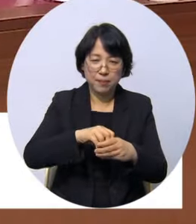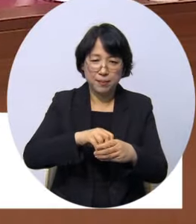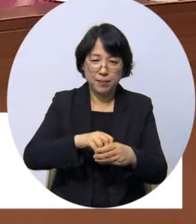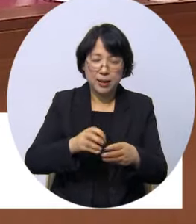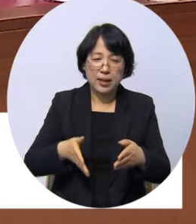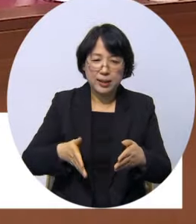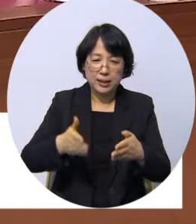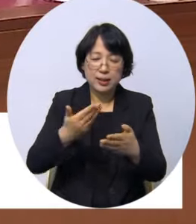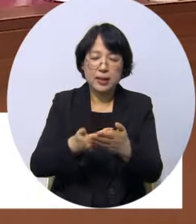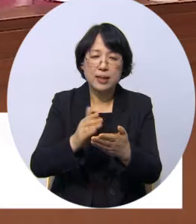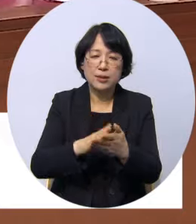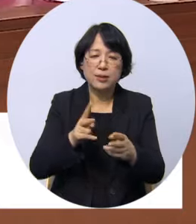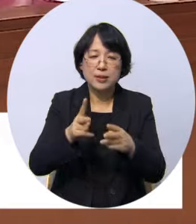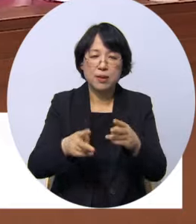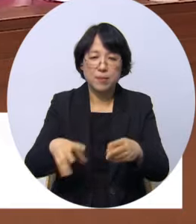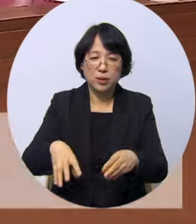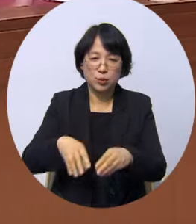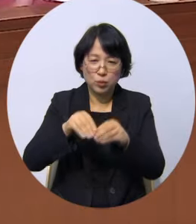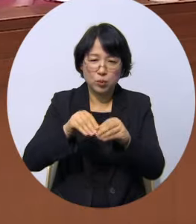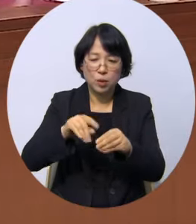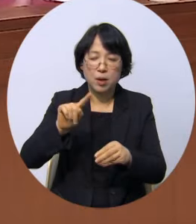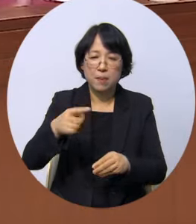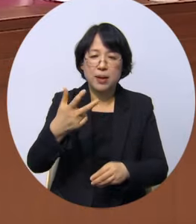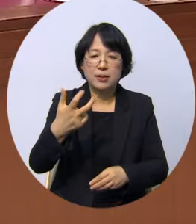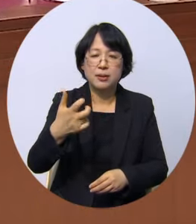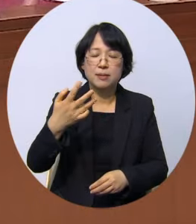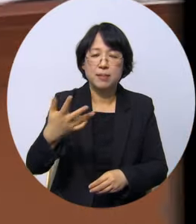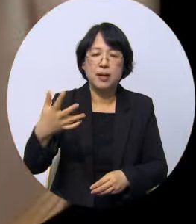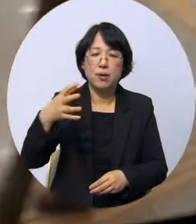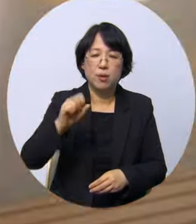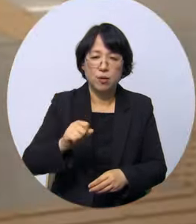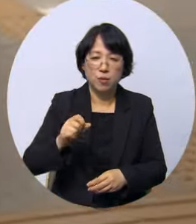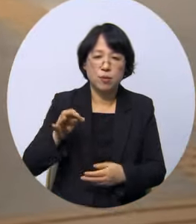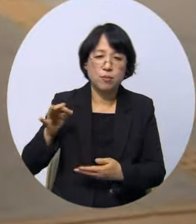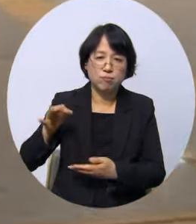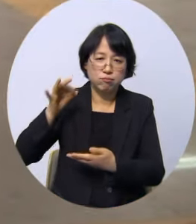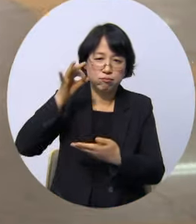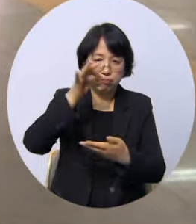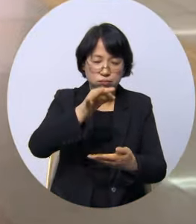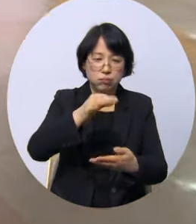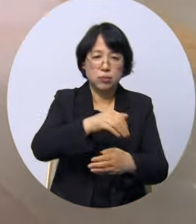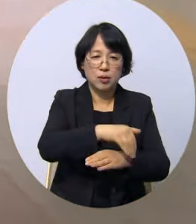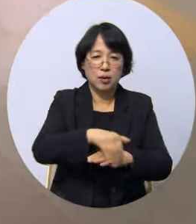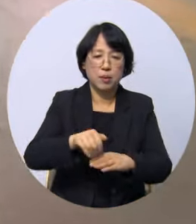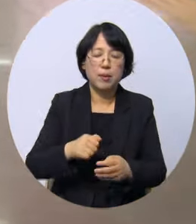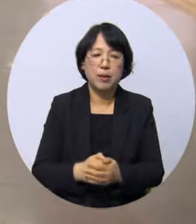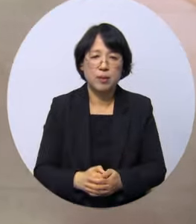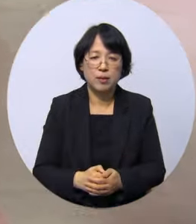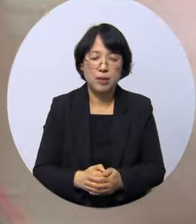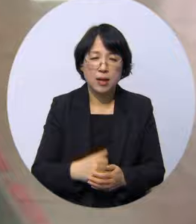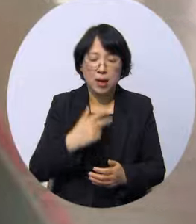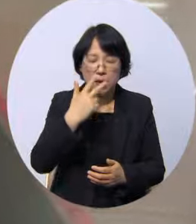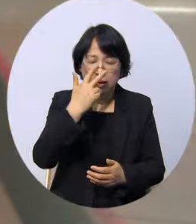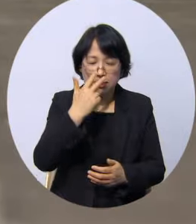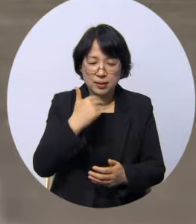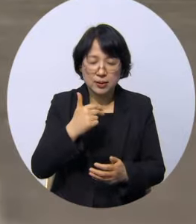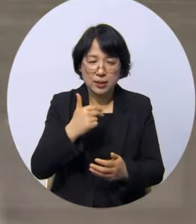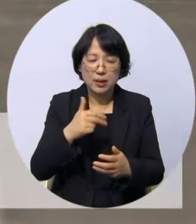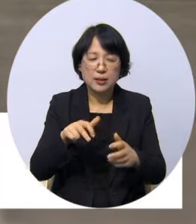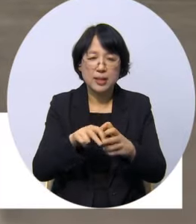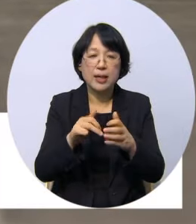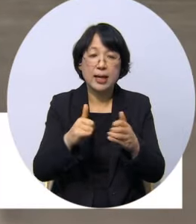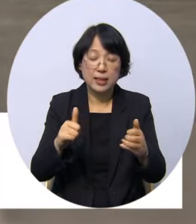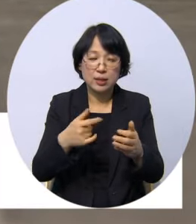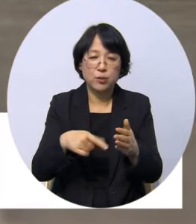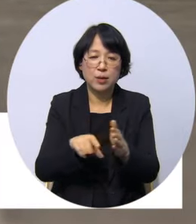개선 사업에 총 178억 원이 투입될 예정입니다 한편 이날 회의에서는 시각 장애인을 위한 점자